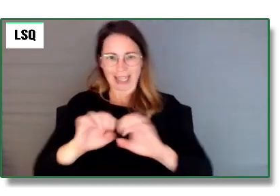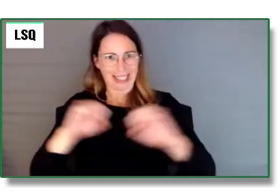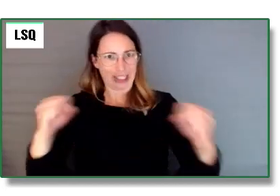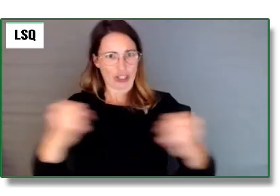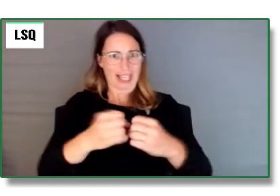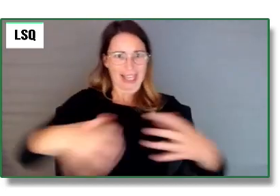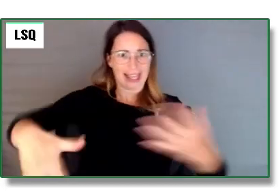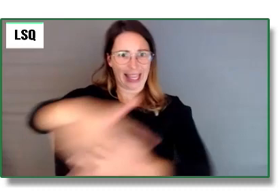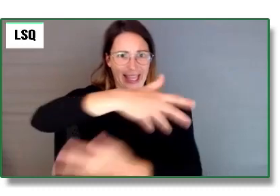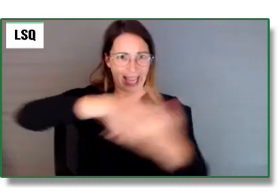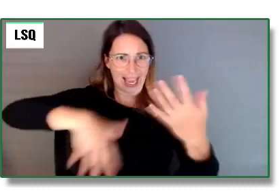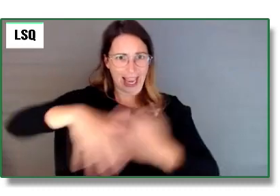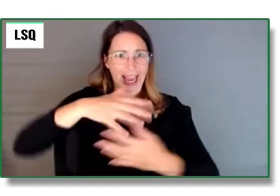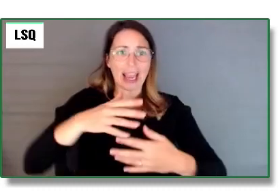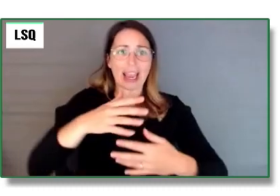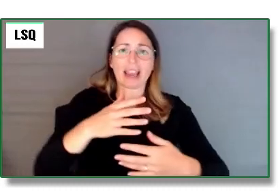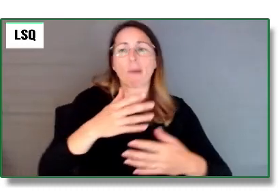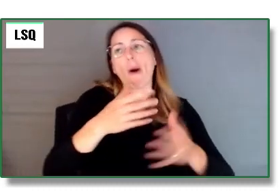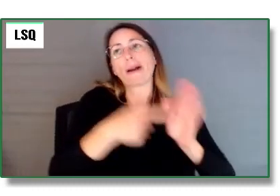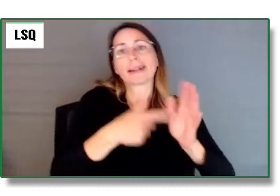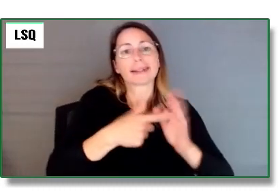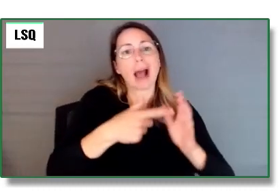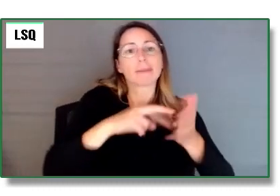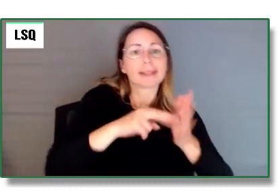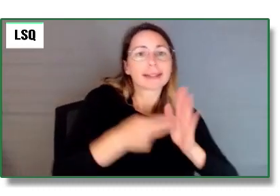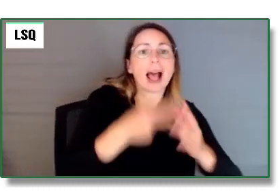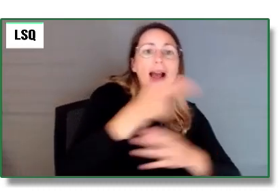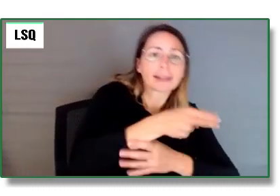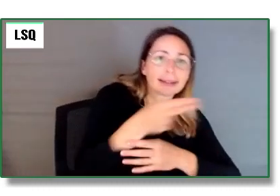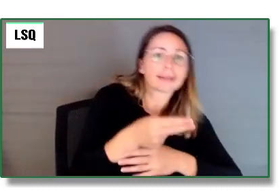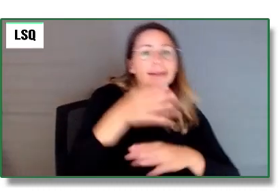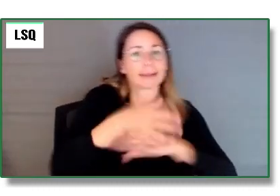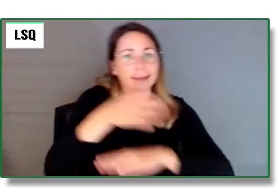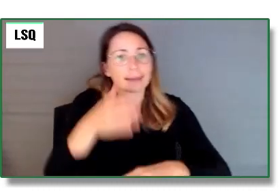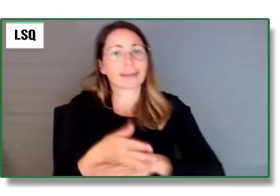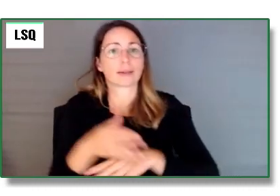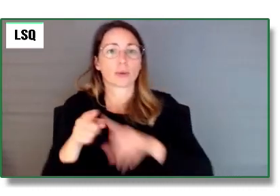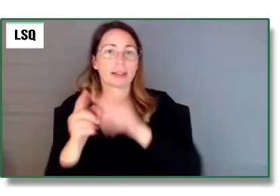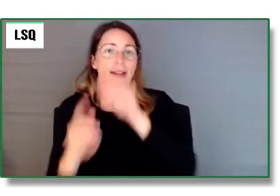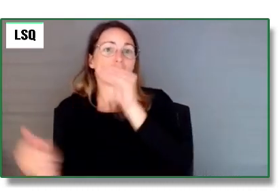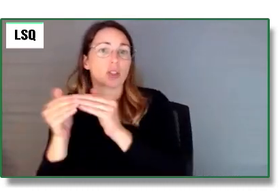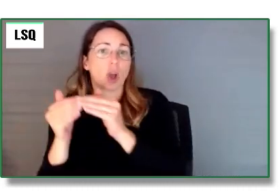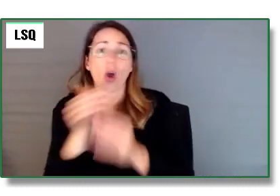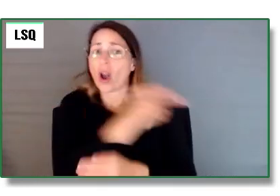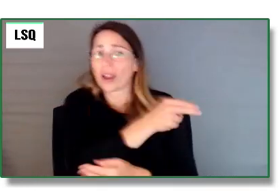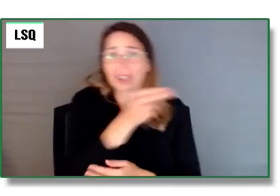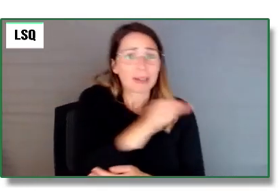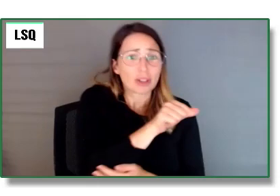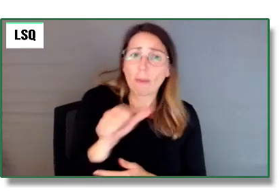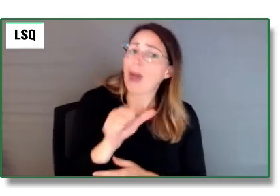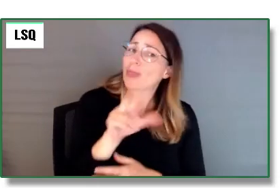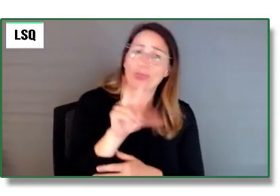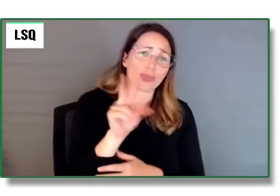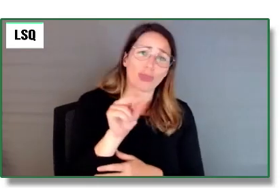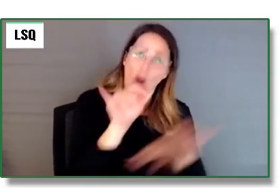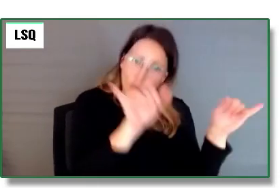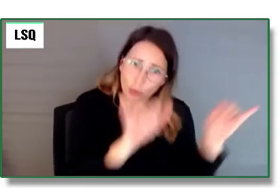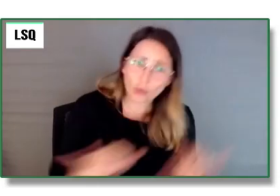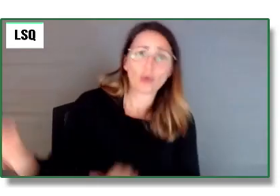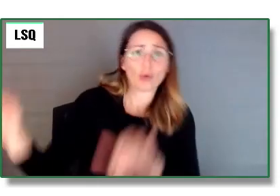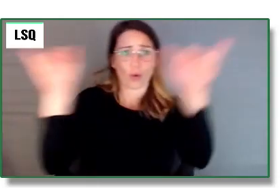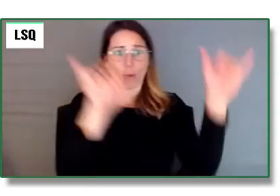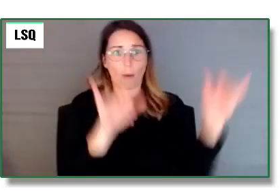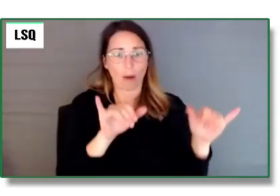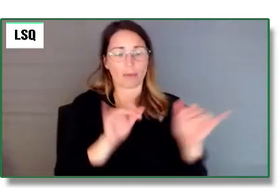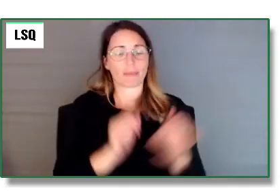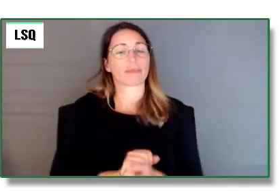de l'inclusion. Pas seulement les personnes handicapées, mais tout le monde. On peut dire que les 3 cafés étaient accessibles pour moi en